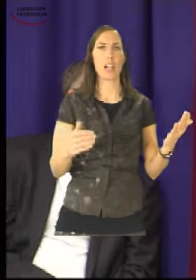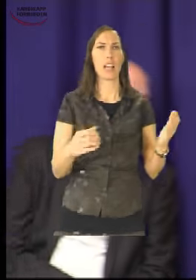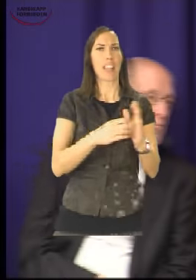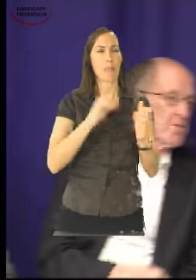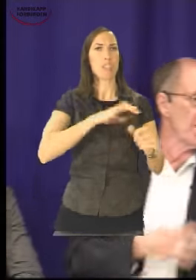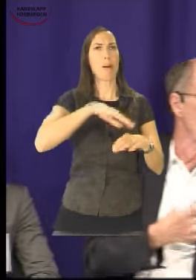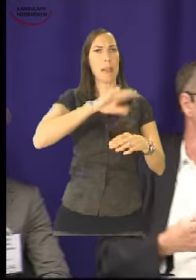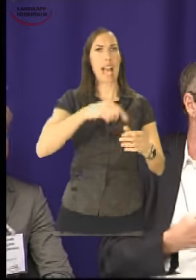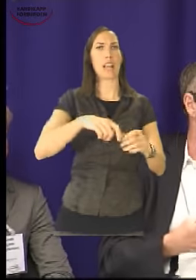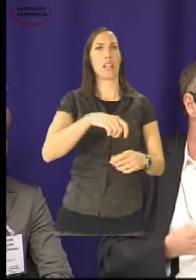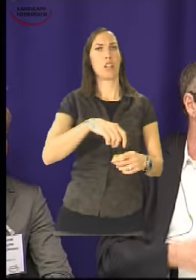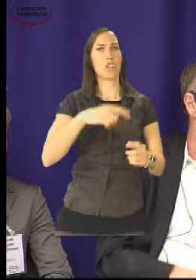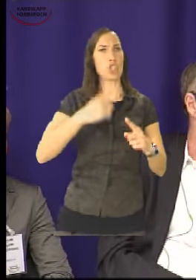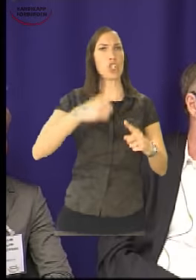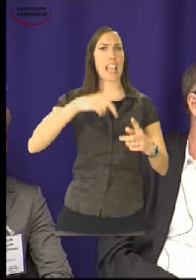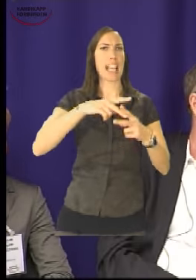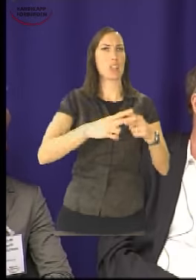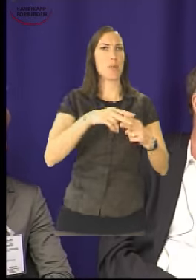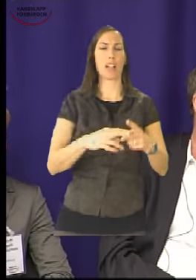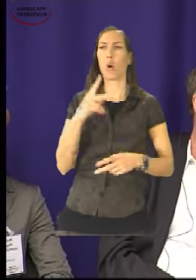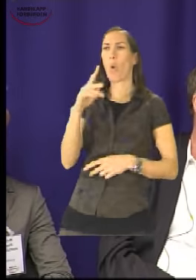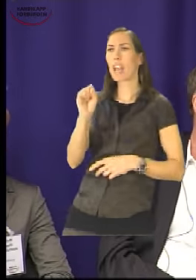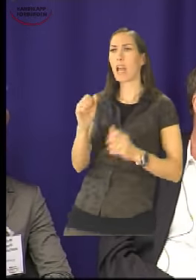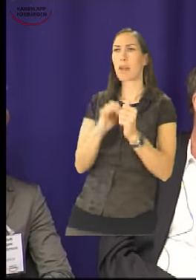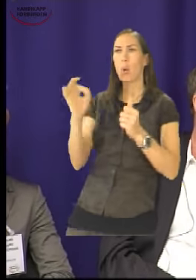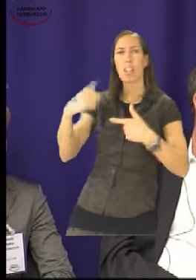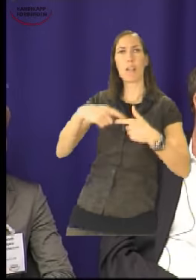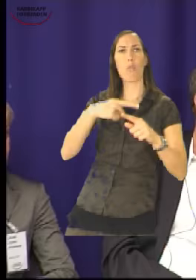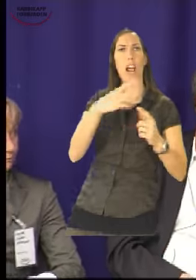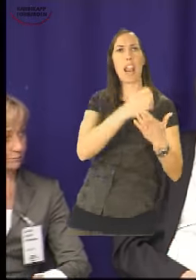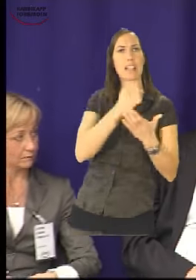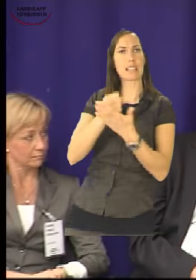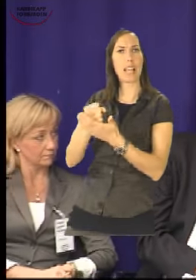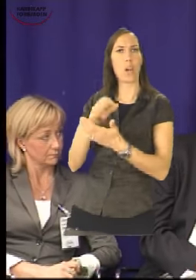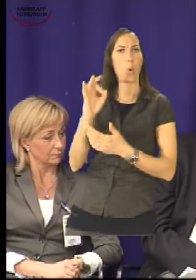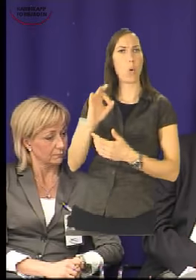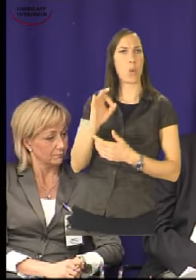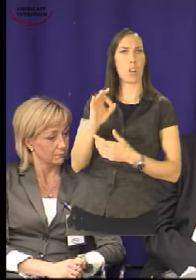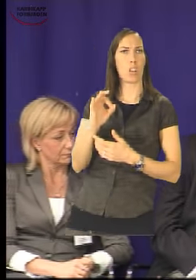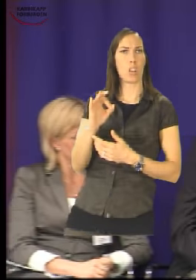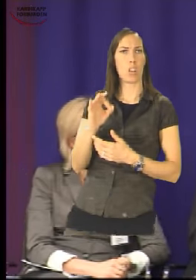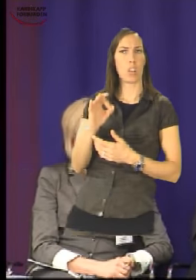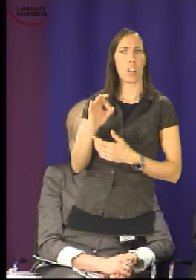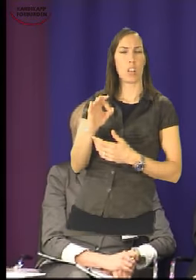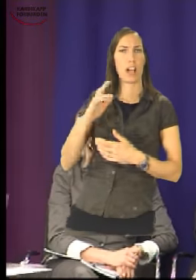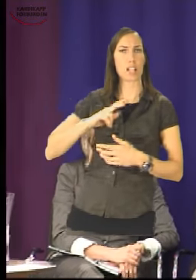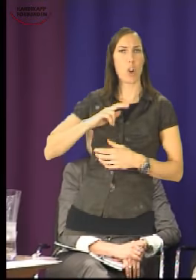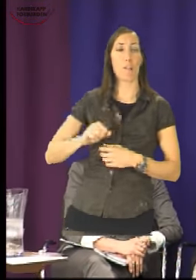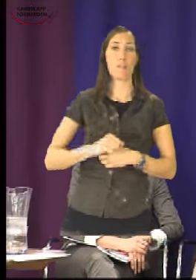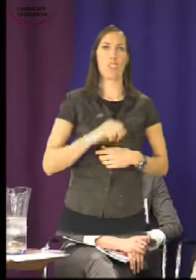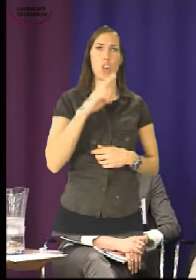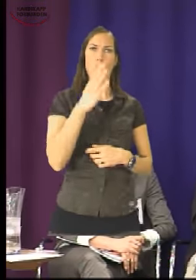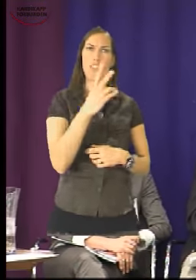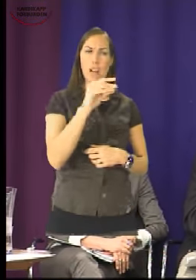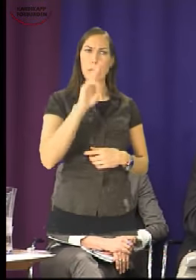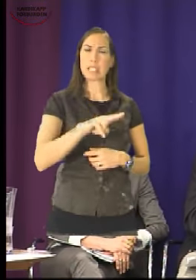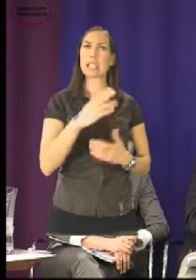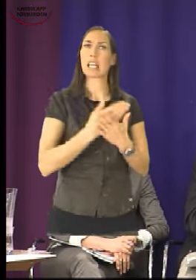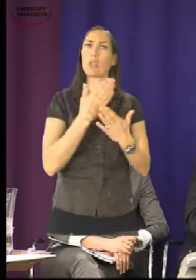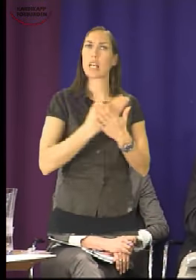instrument. I vilken utsträckning beror här på våra landsting? Jag skulle säga att det faktiskt är ett nationellt ansvar. Vill vi ha en